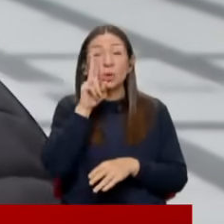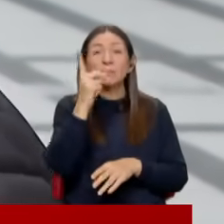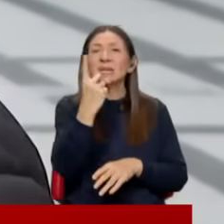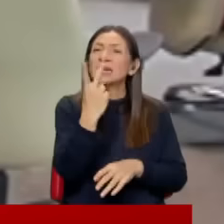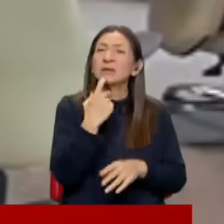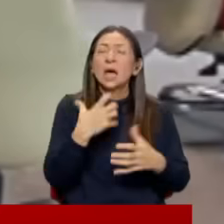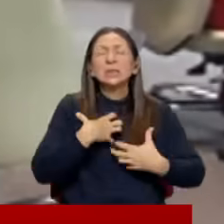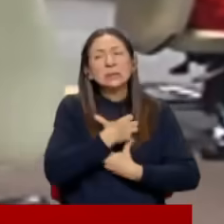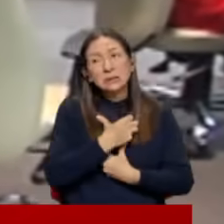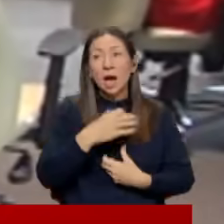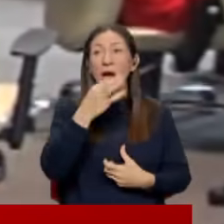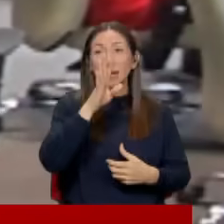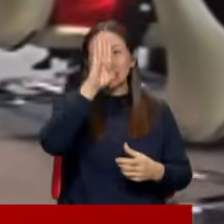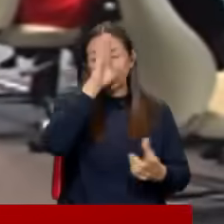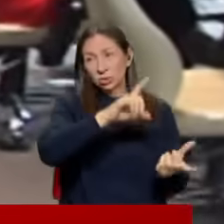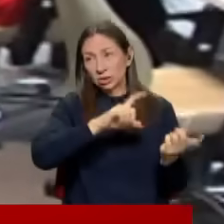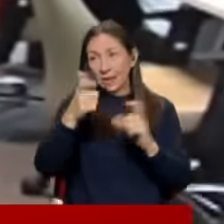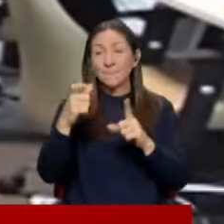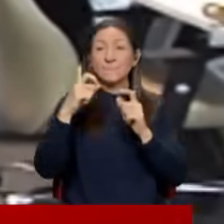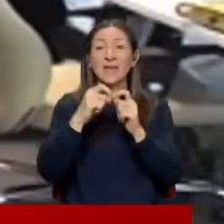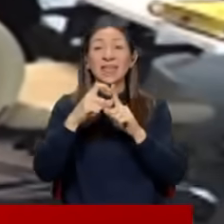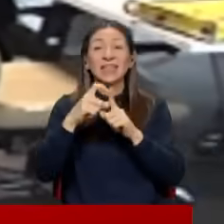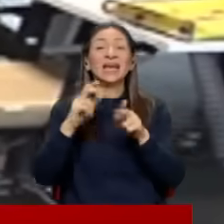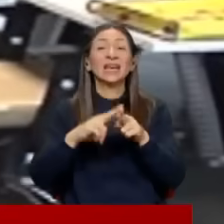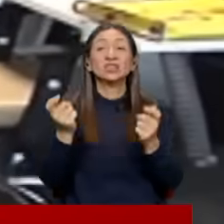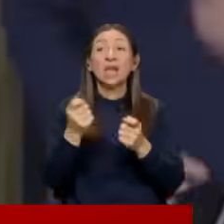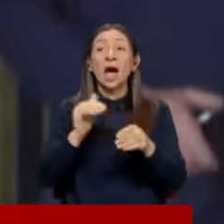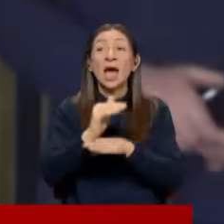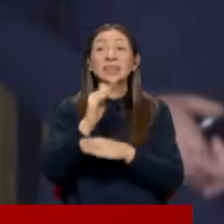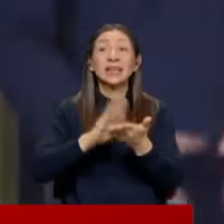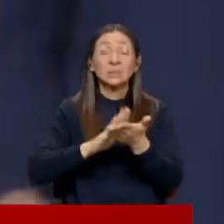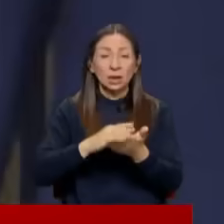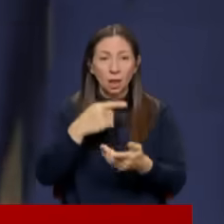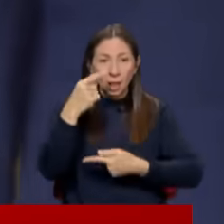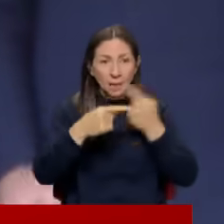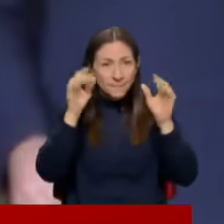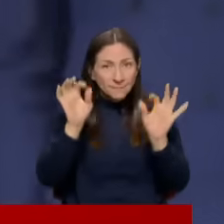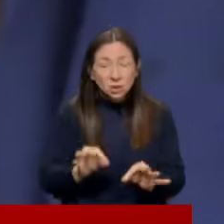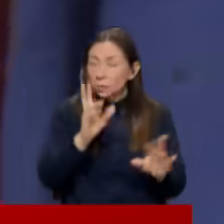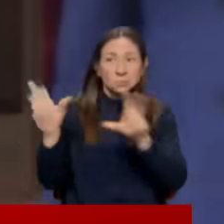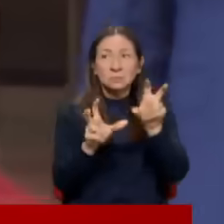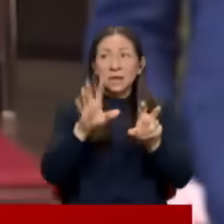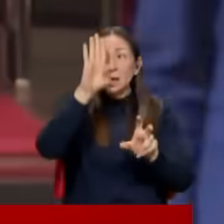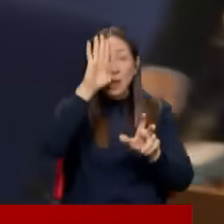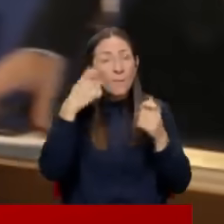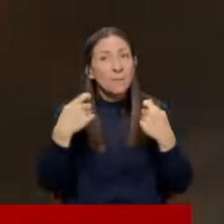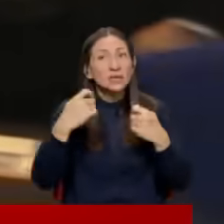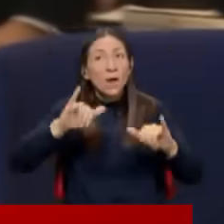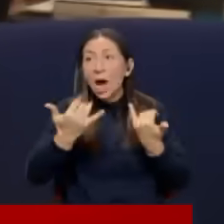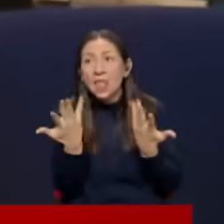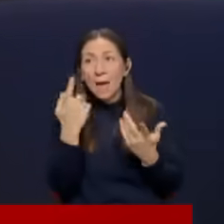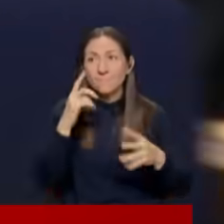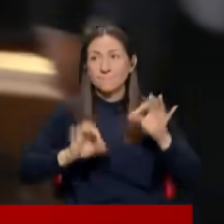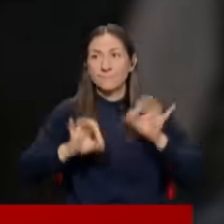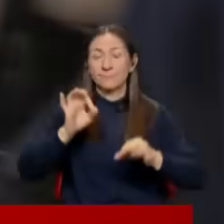yıldır bizi sarsıyor. Ankara'dan İstanbul'a taşınan BDDK çalışanlarına hayat tazminatı gündeme gelince gözler İstanbul'da yaşamanın maliyetine